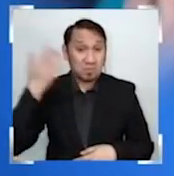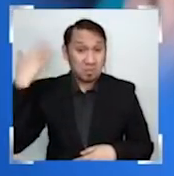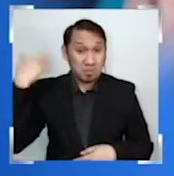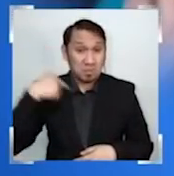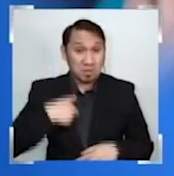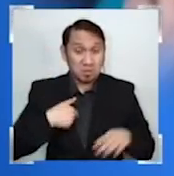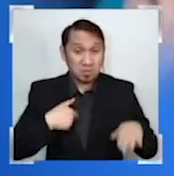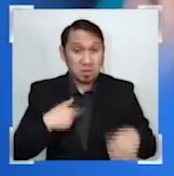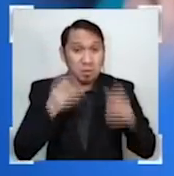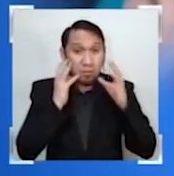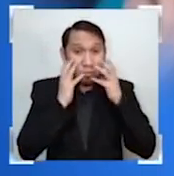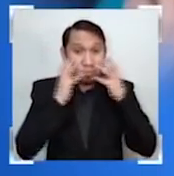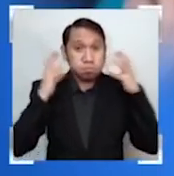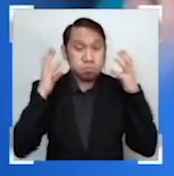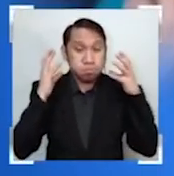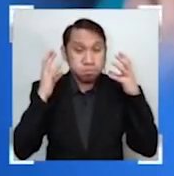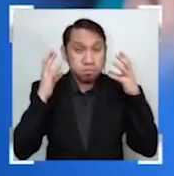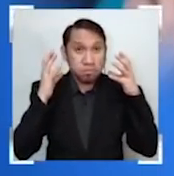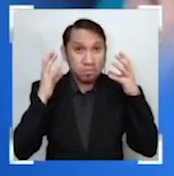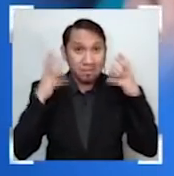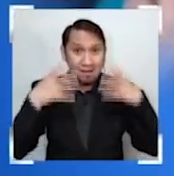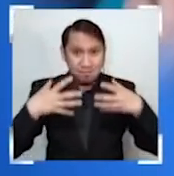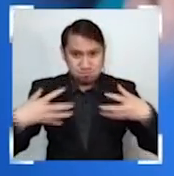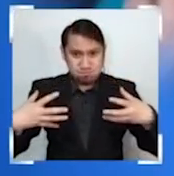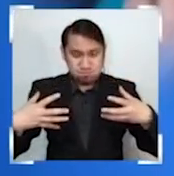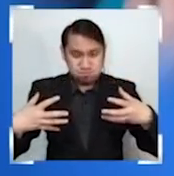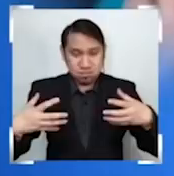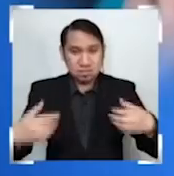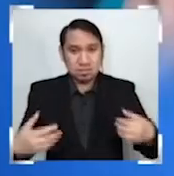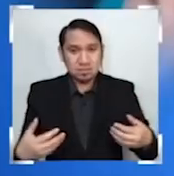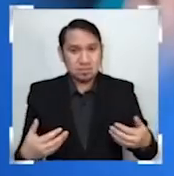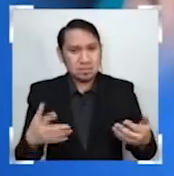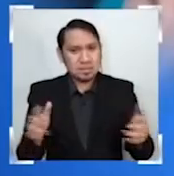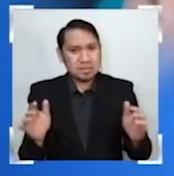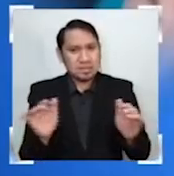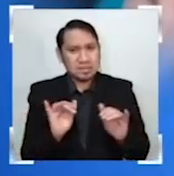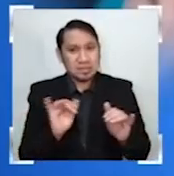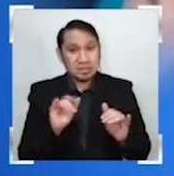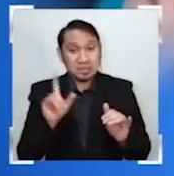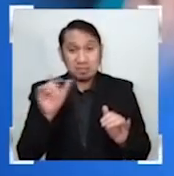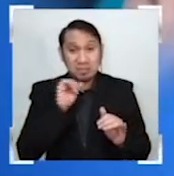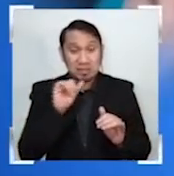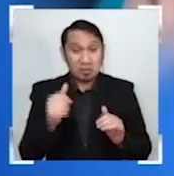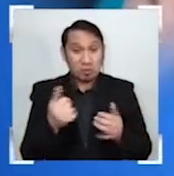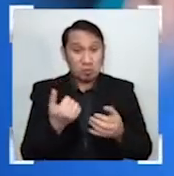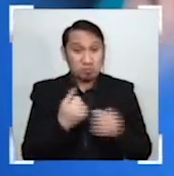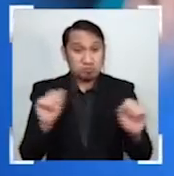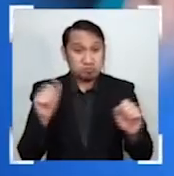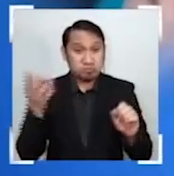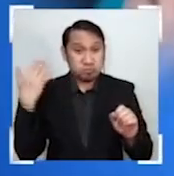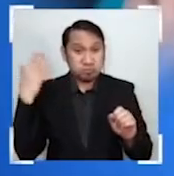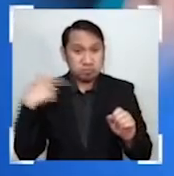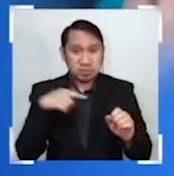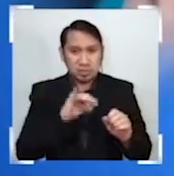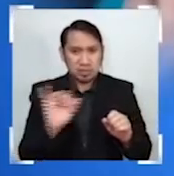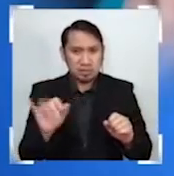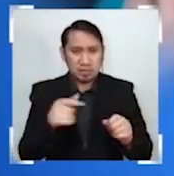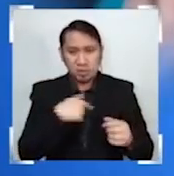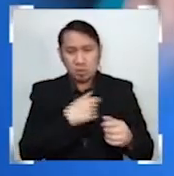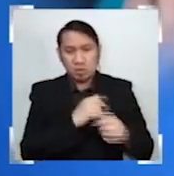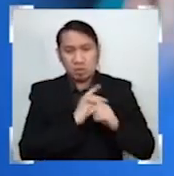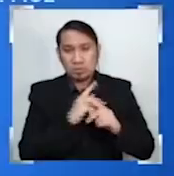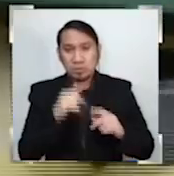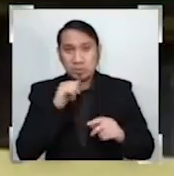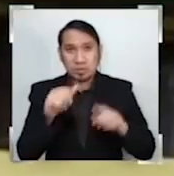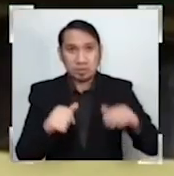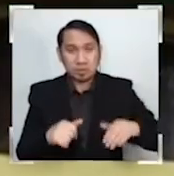ko, nagmukha akong Incredible Hulk, hanggang talampakan. Hindi ako naagapan, wala na ako, hindi na ako lumaki. Yun ang